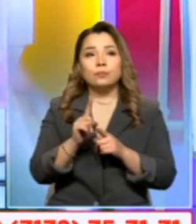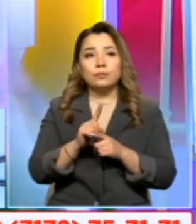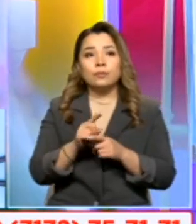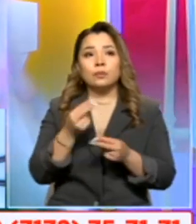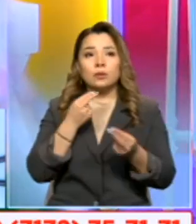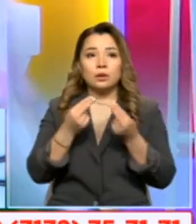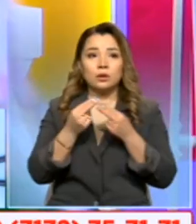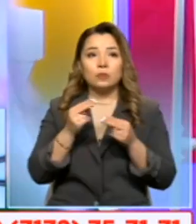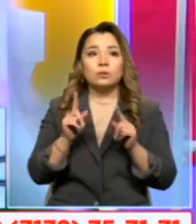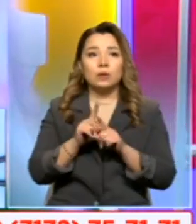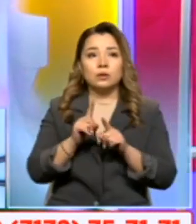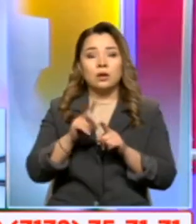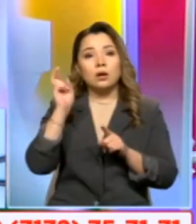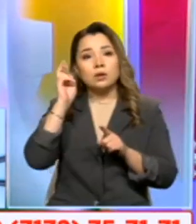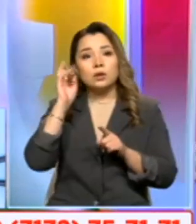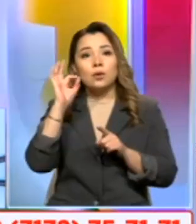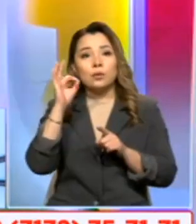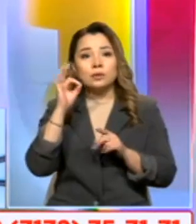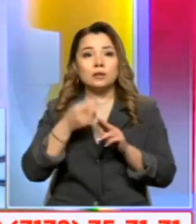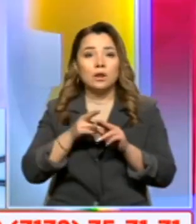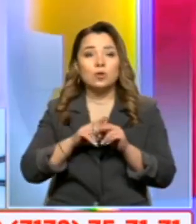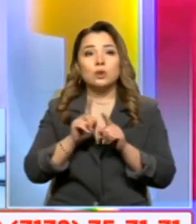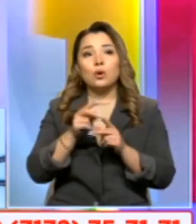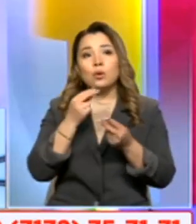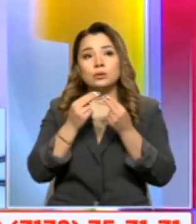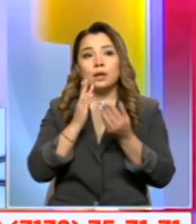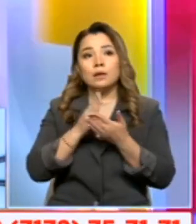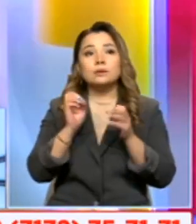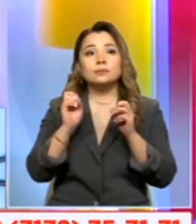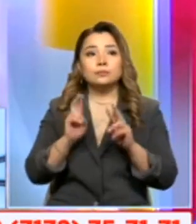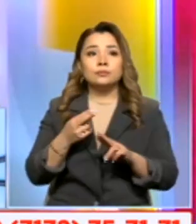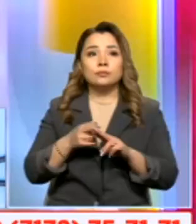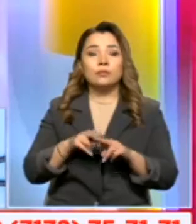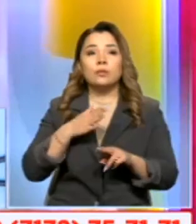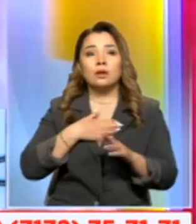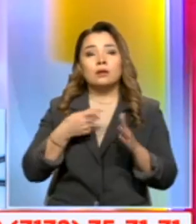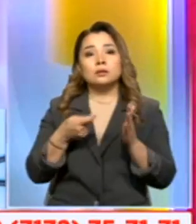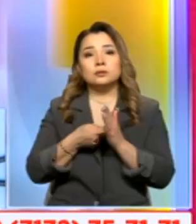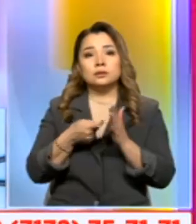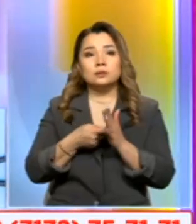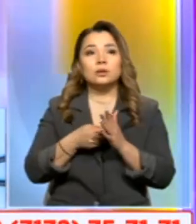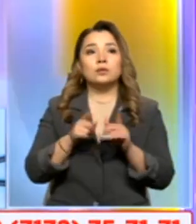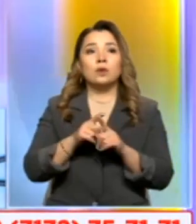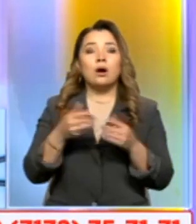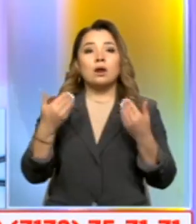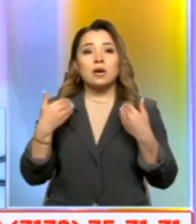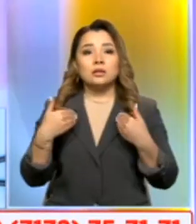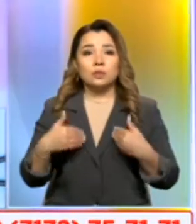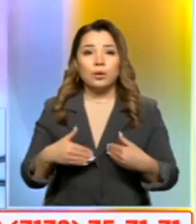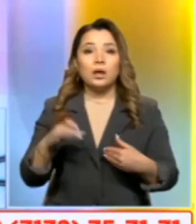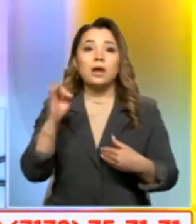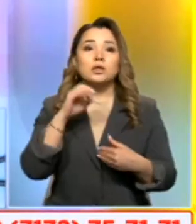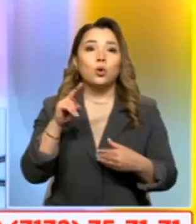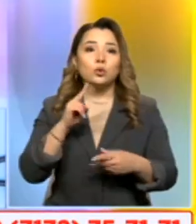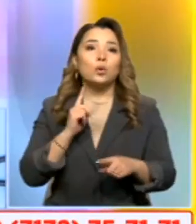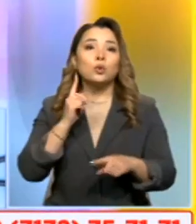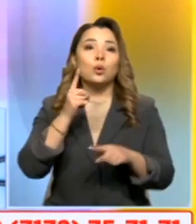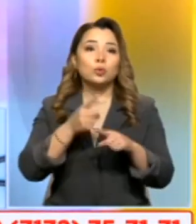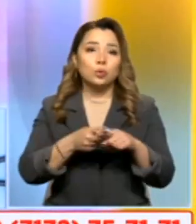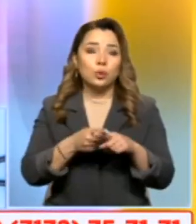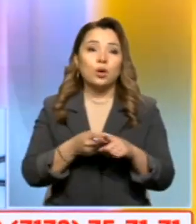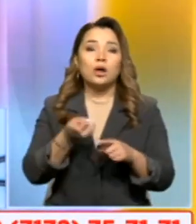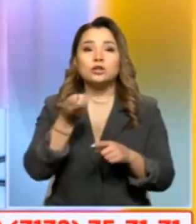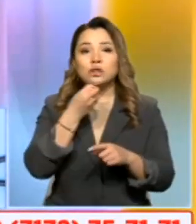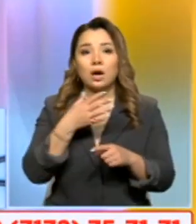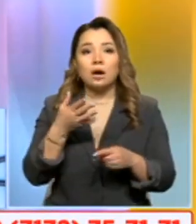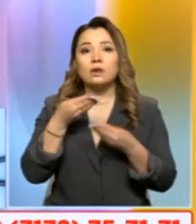кишмиш қолданатын болсақ, қара өрік қолданатын болсақ әрдайым, ол да біздің организміміздегі йодты толықтыруға